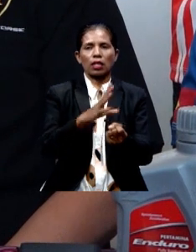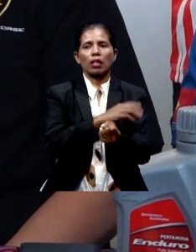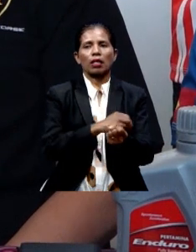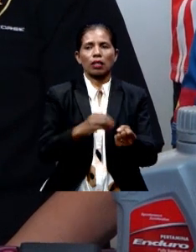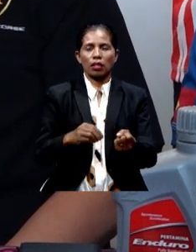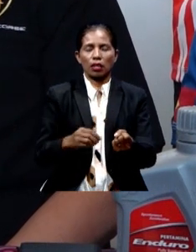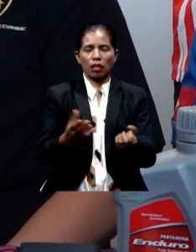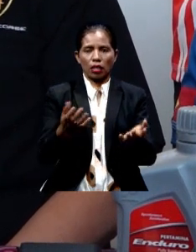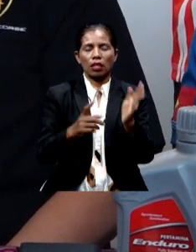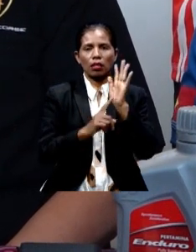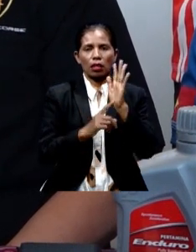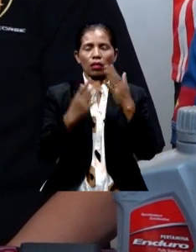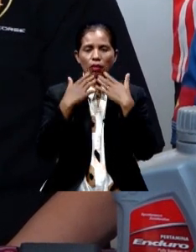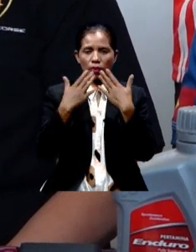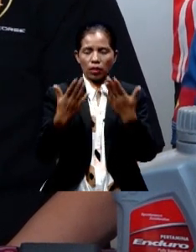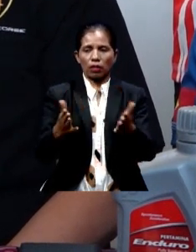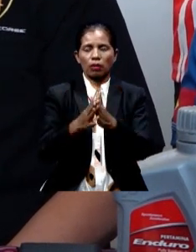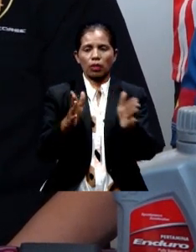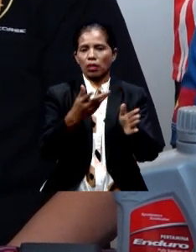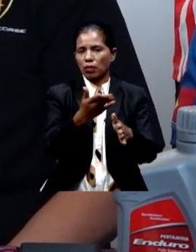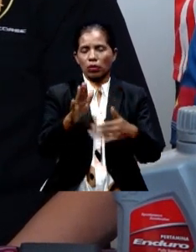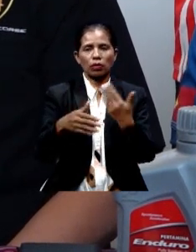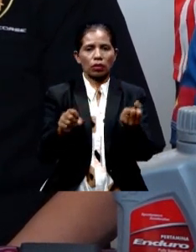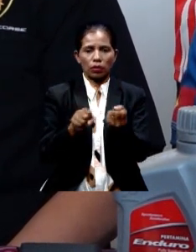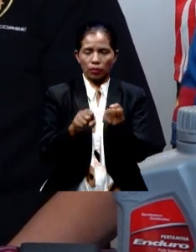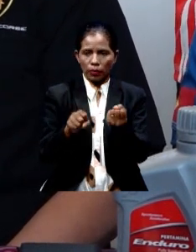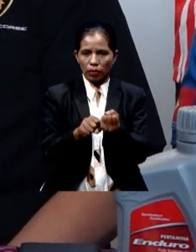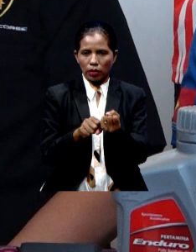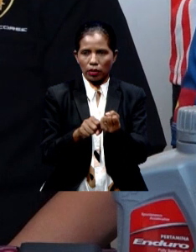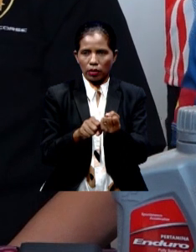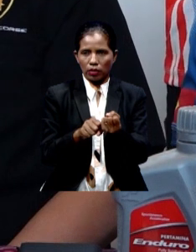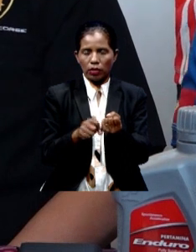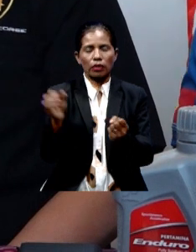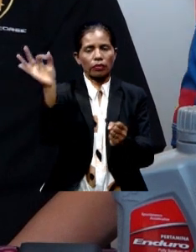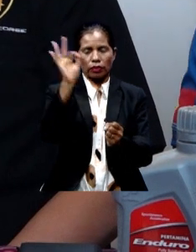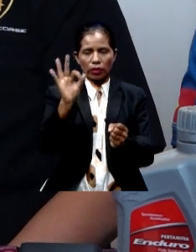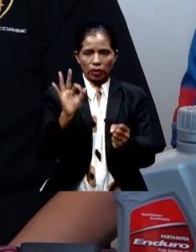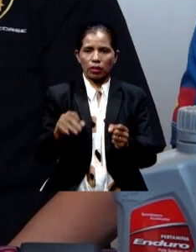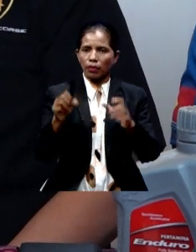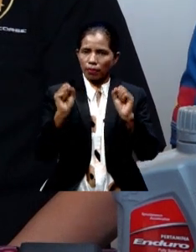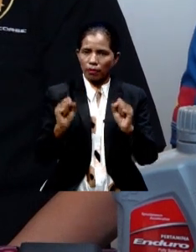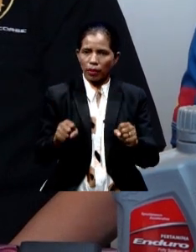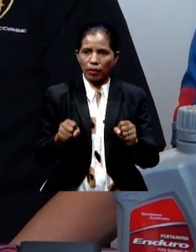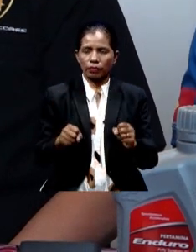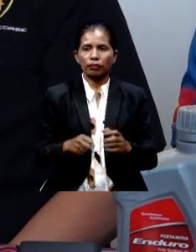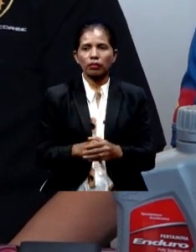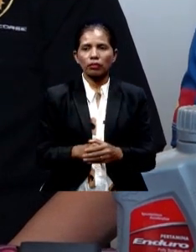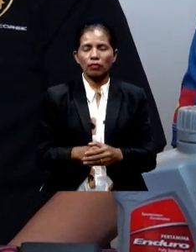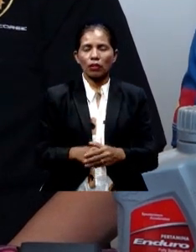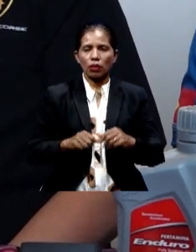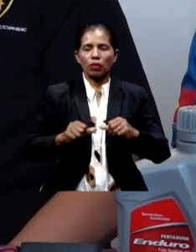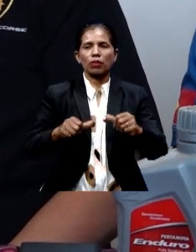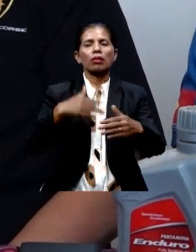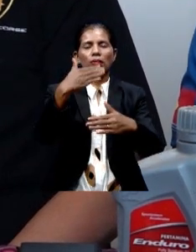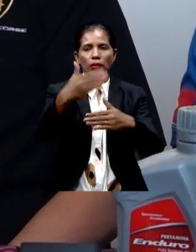awa karakatu agar bisa buat ba ini untuk ni supporta. Federasaun bele avansa liu uin